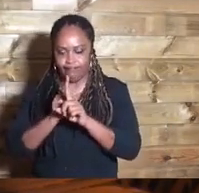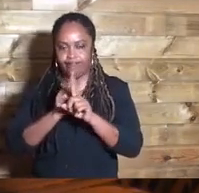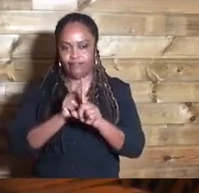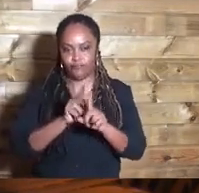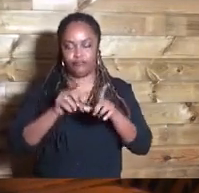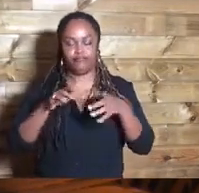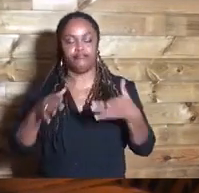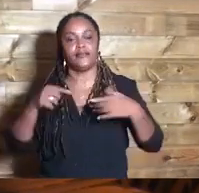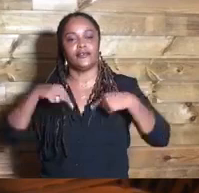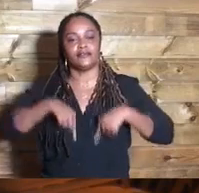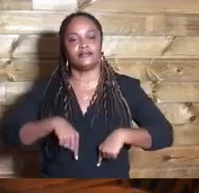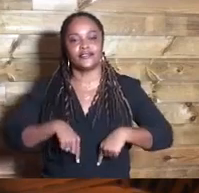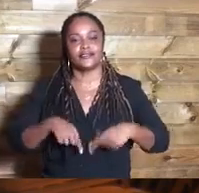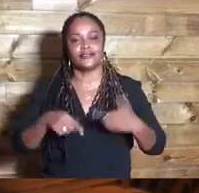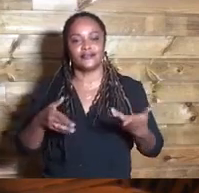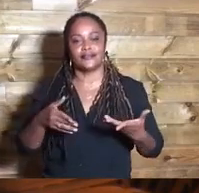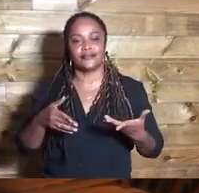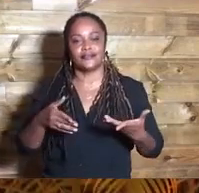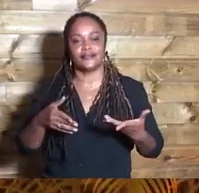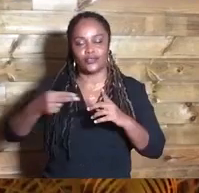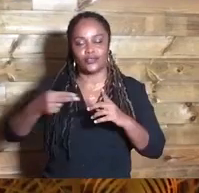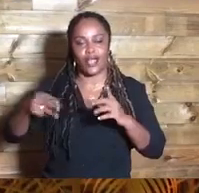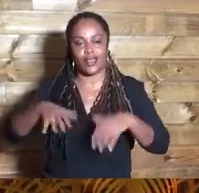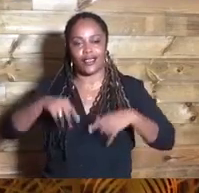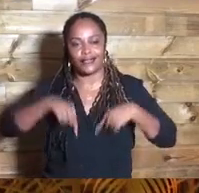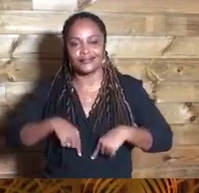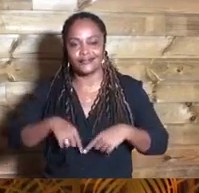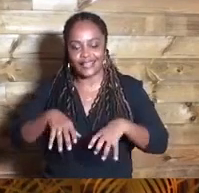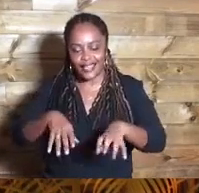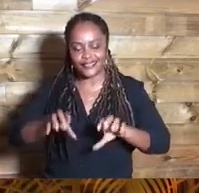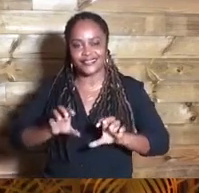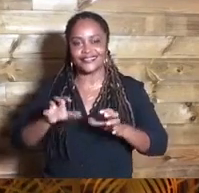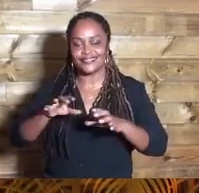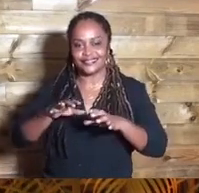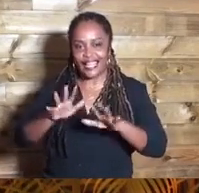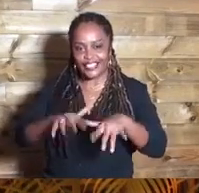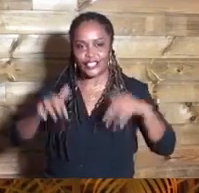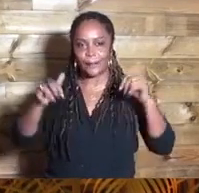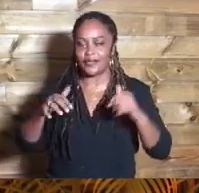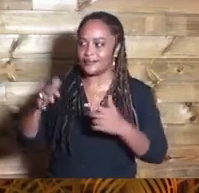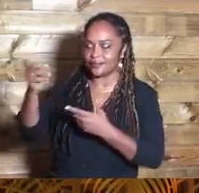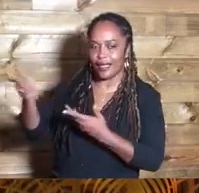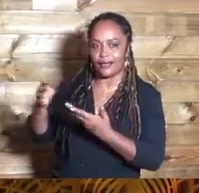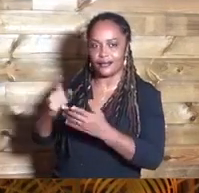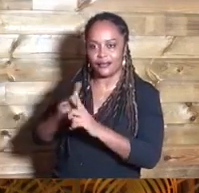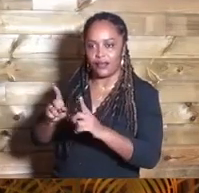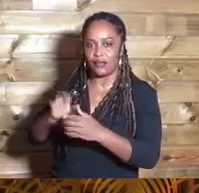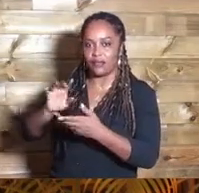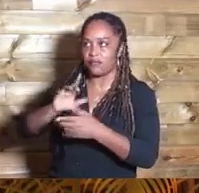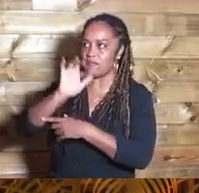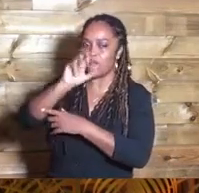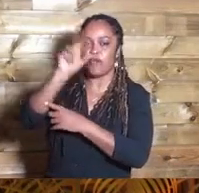française. Derrière, ils tout dans les partis français. Ils tout en marche au Modem, dans toute qualité parti en